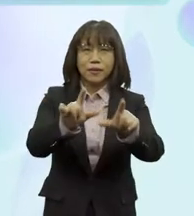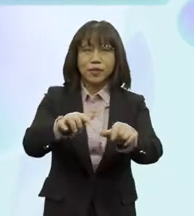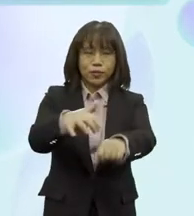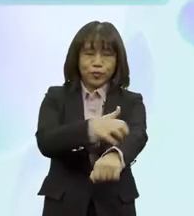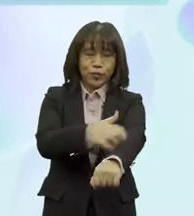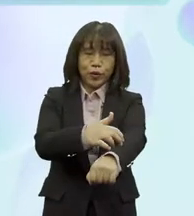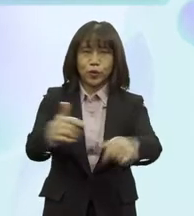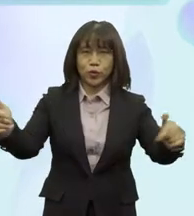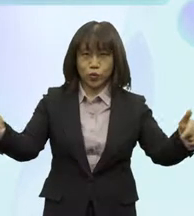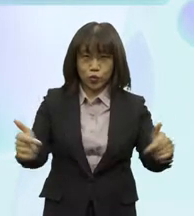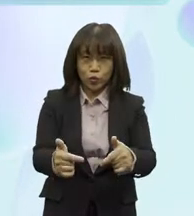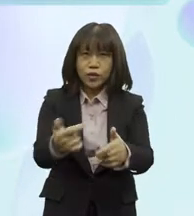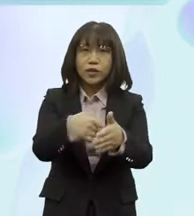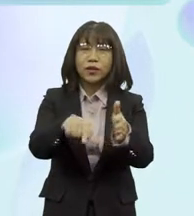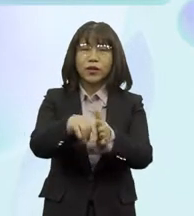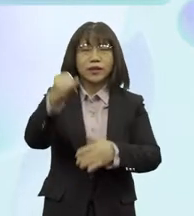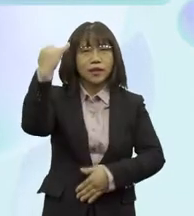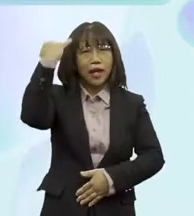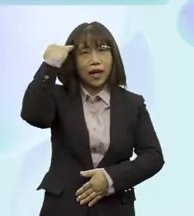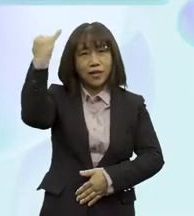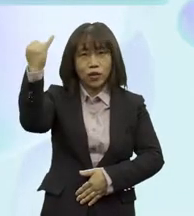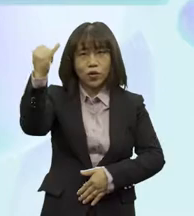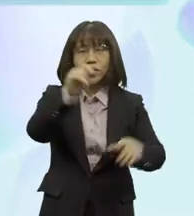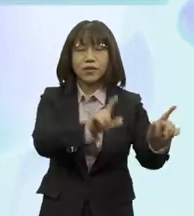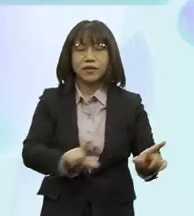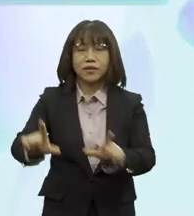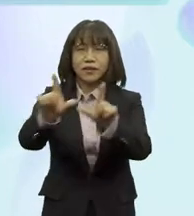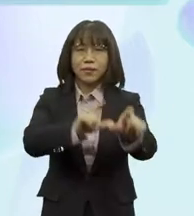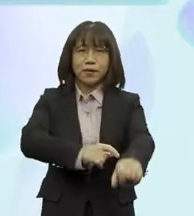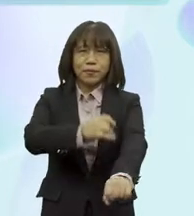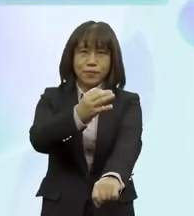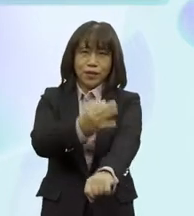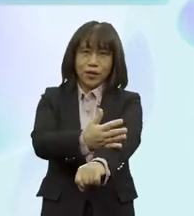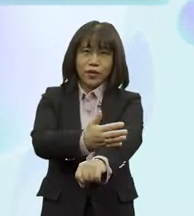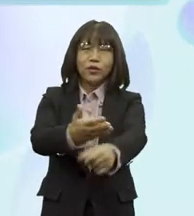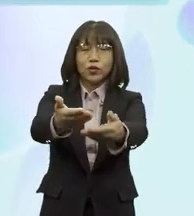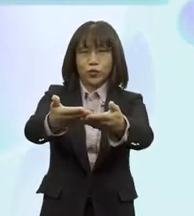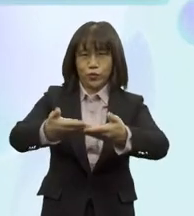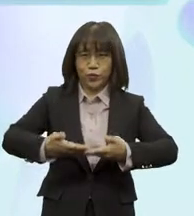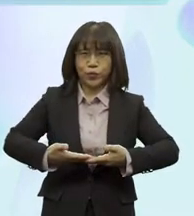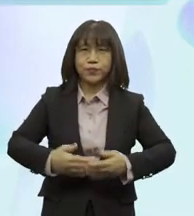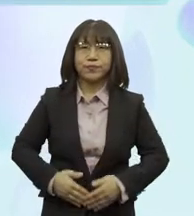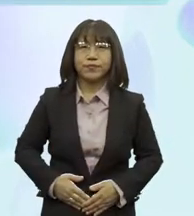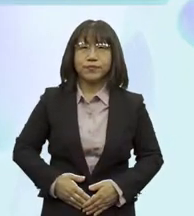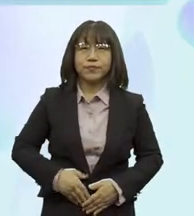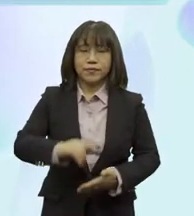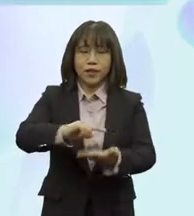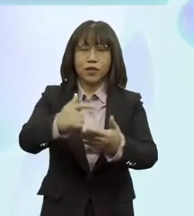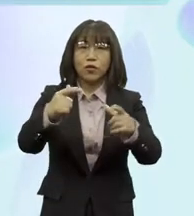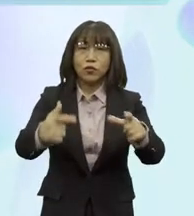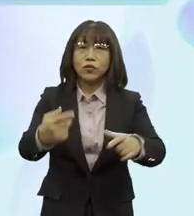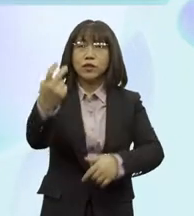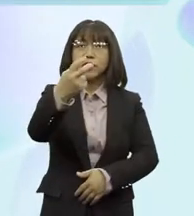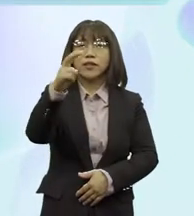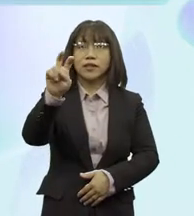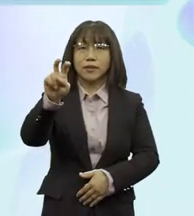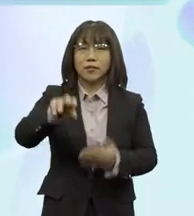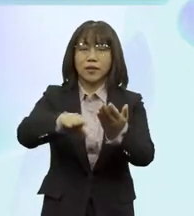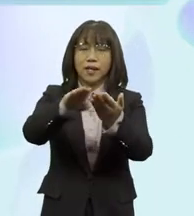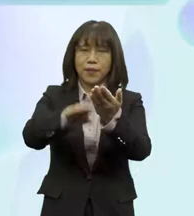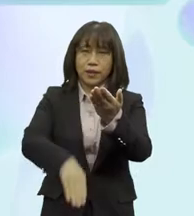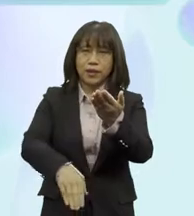불편을 줄이기 위해 제안한 작은 아이디어가 삶을 편리하게 변화시킬 수 있는데요. 강서구가 2020년